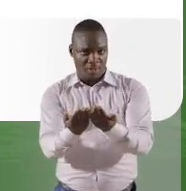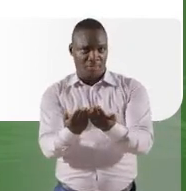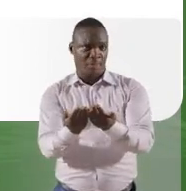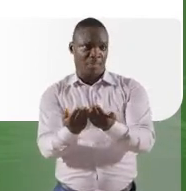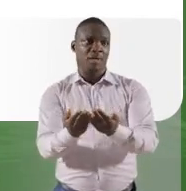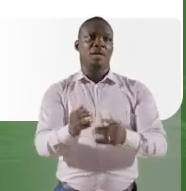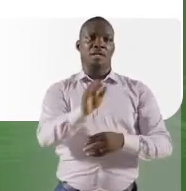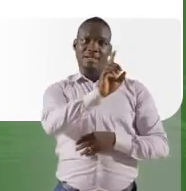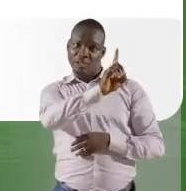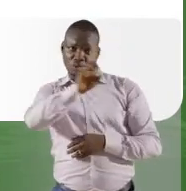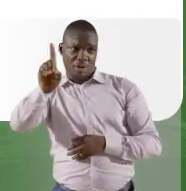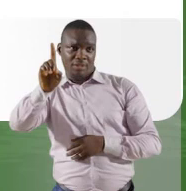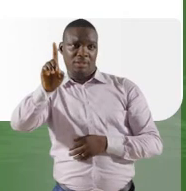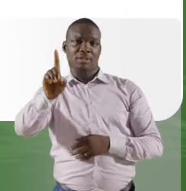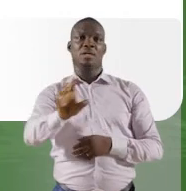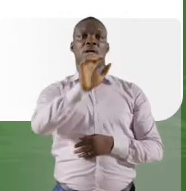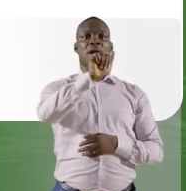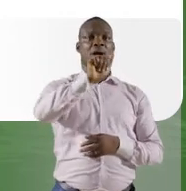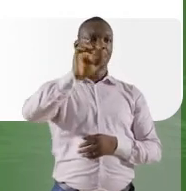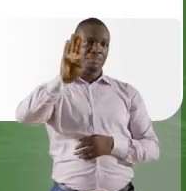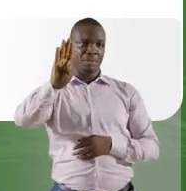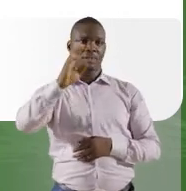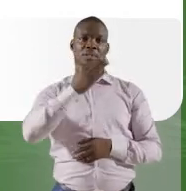Pour justifier que les droites